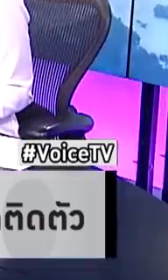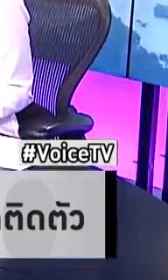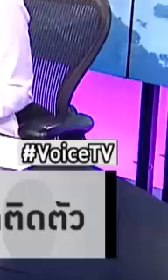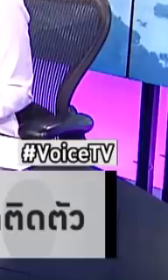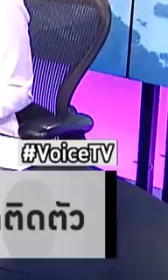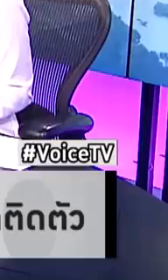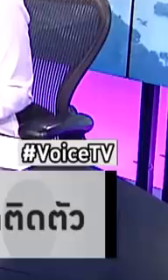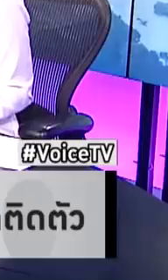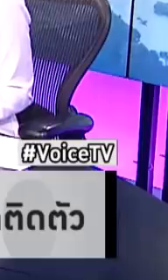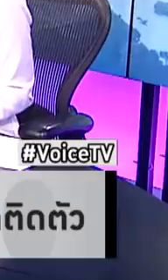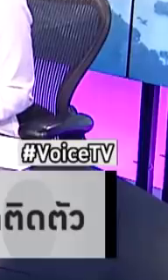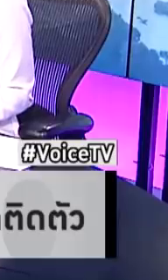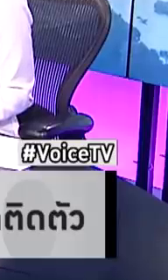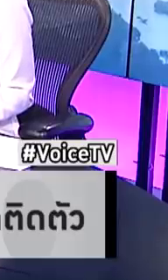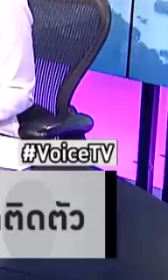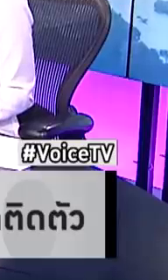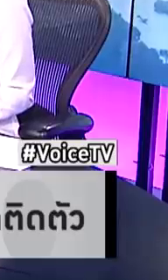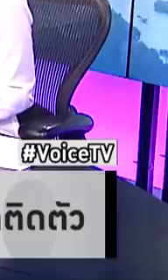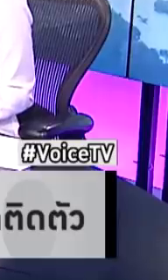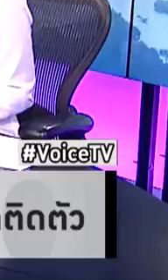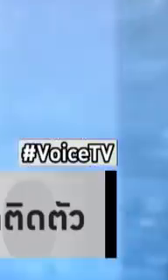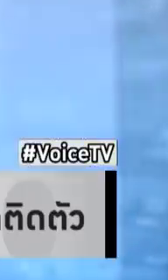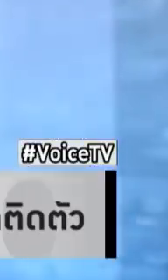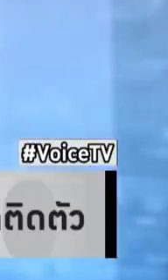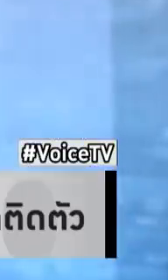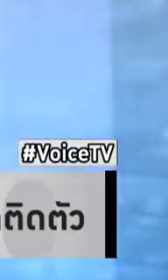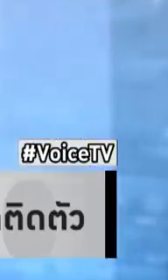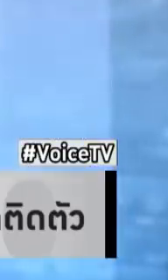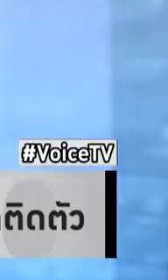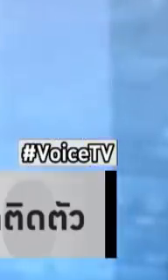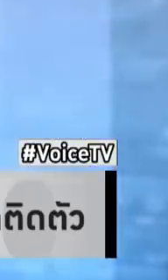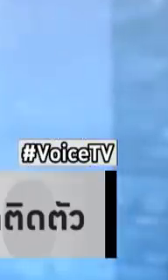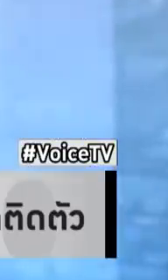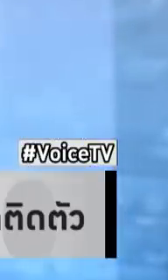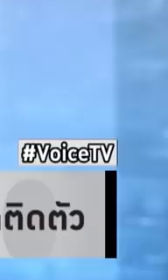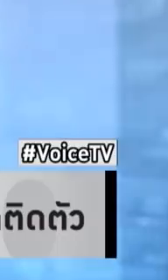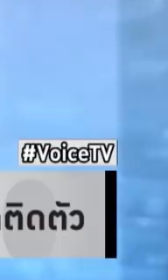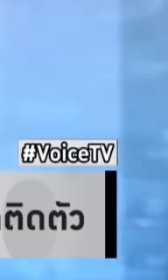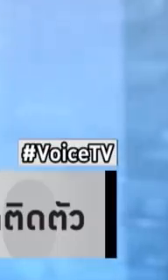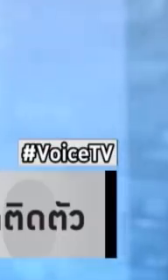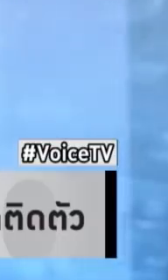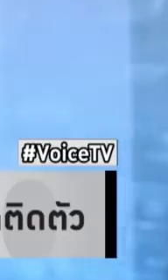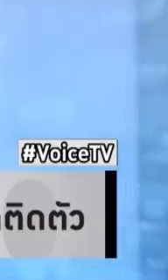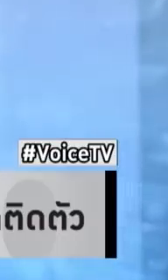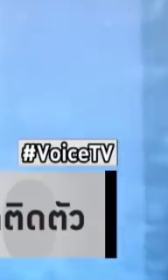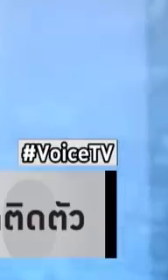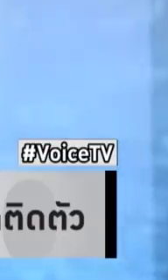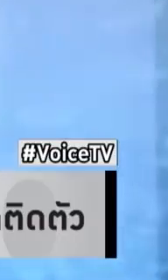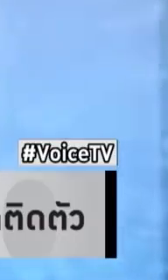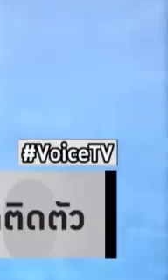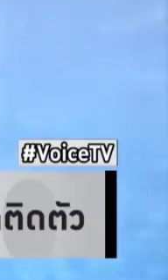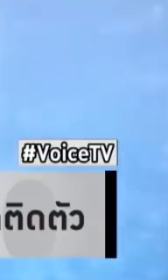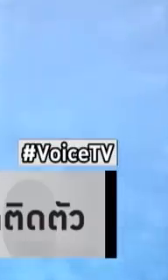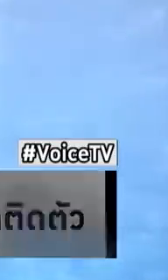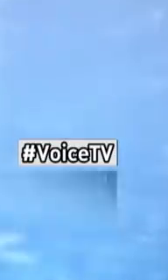องที่บก.ปอท.ก็คุณธรรมนัสให้ทนายมายื่นที่ปอท.แล้วเตรียมจะฟ้องดำเนินคดีกับสื่อต่างประเทศที่เผย